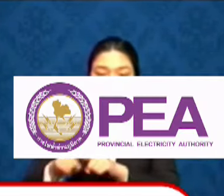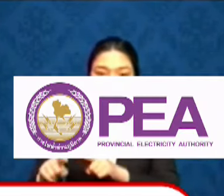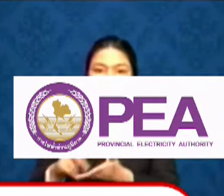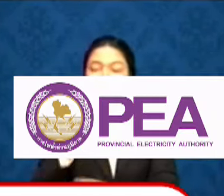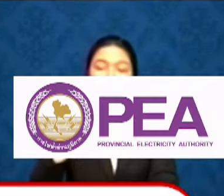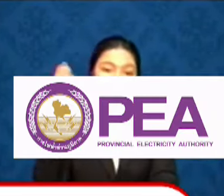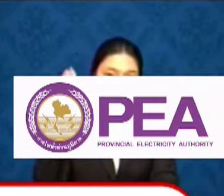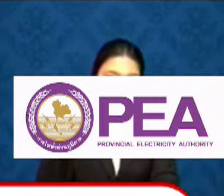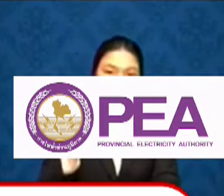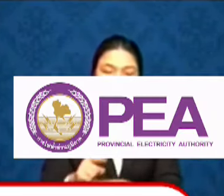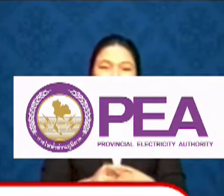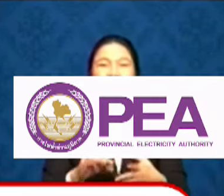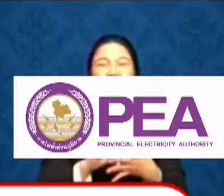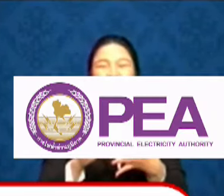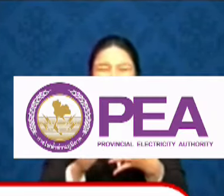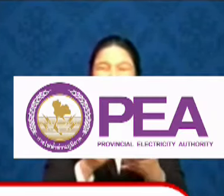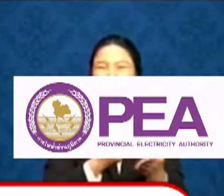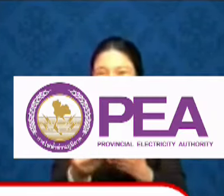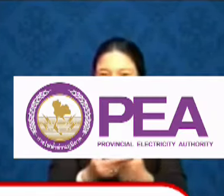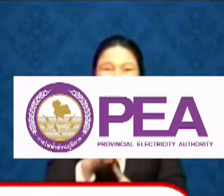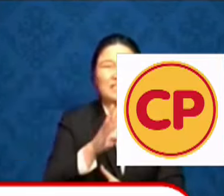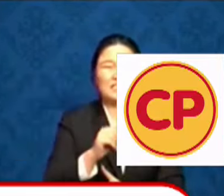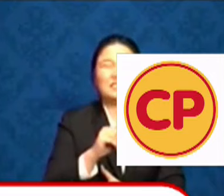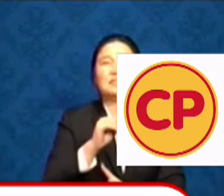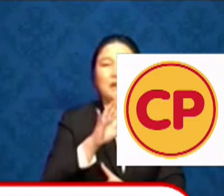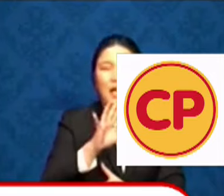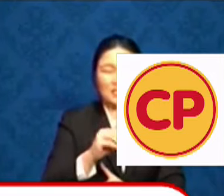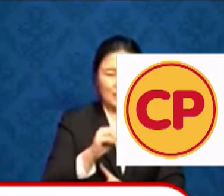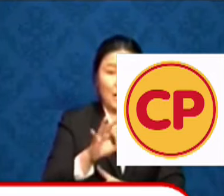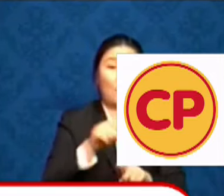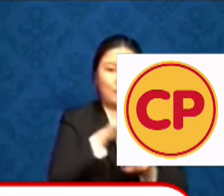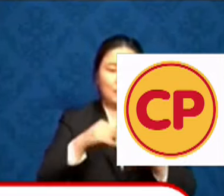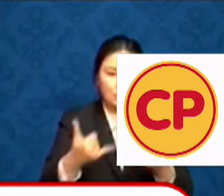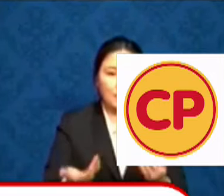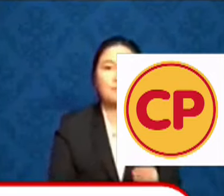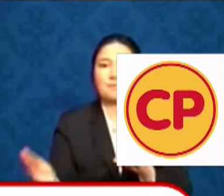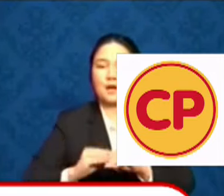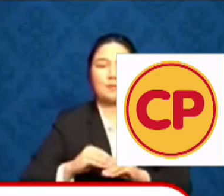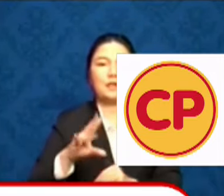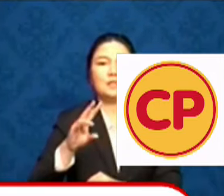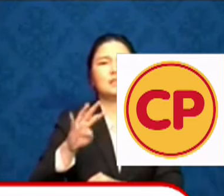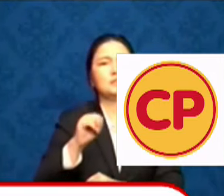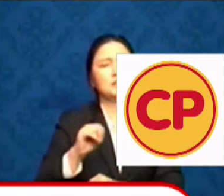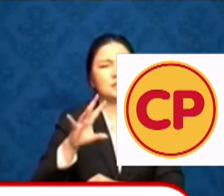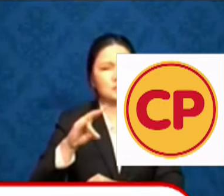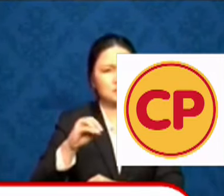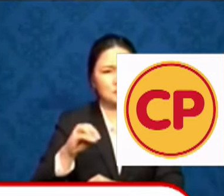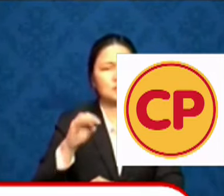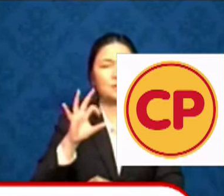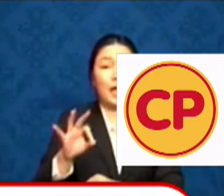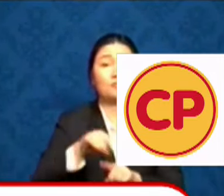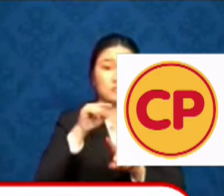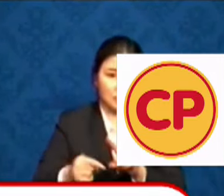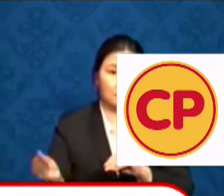ากเดิม 49% เป็นไม่เกิน 75% ได้โดยหากมีความจำเป็นต้องตราหรือแก้ไขปรับปรุงกฎหมายประการ